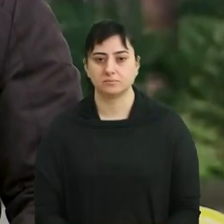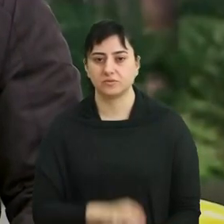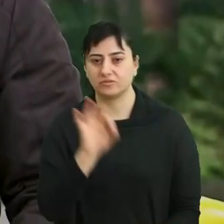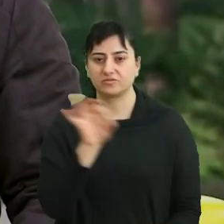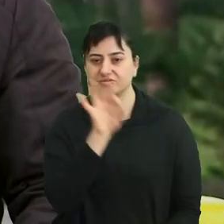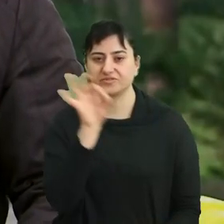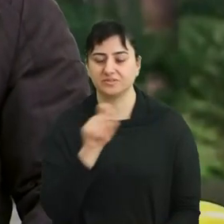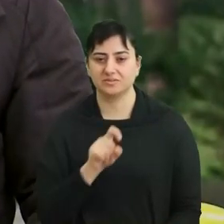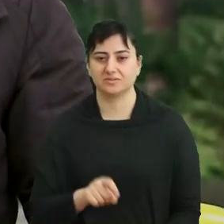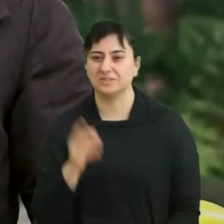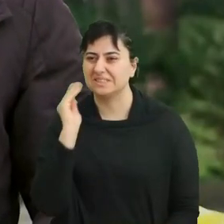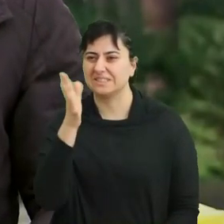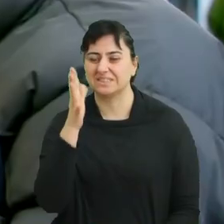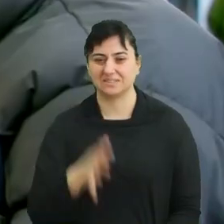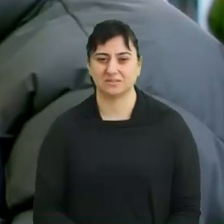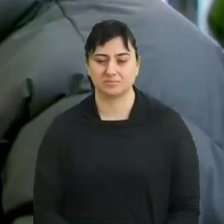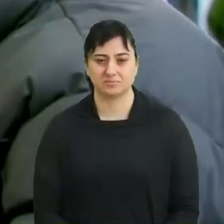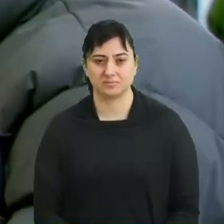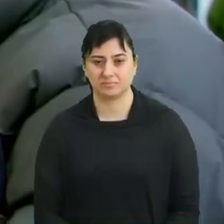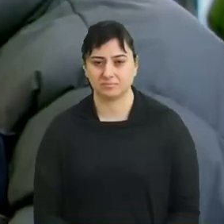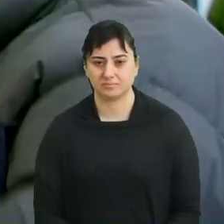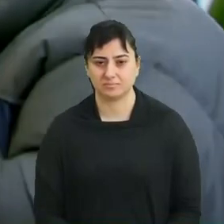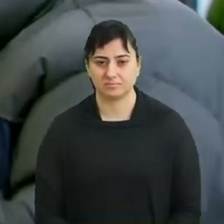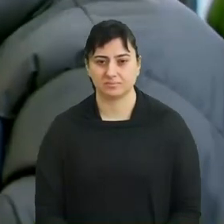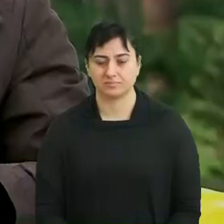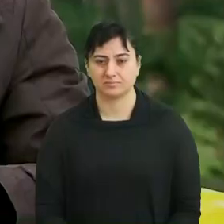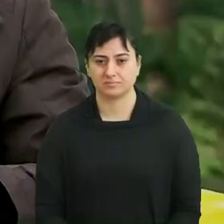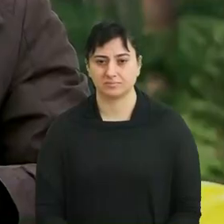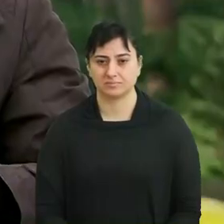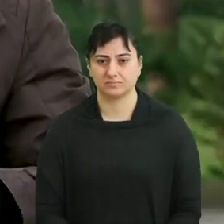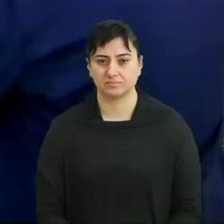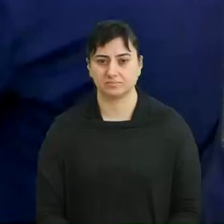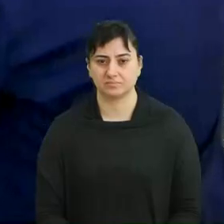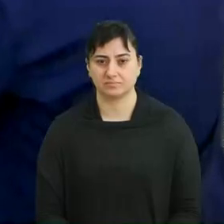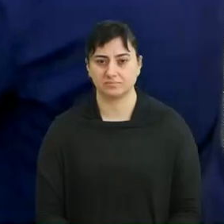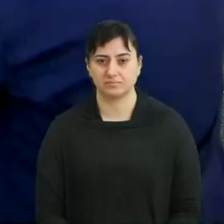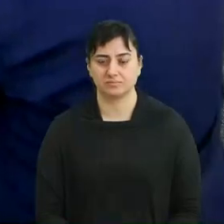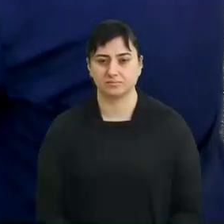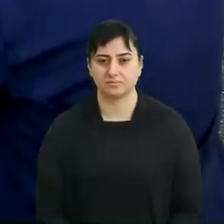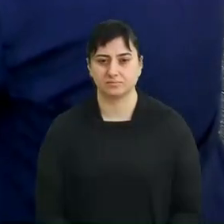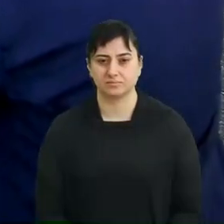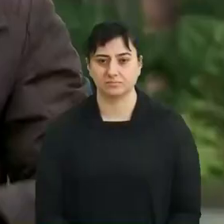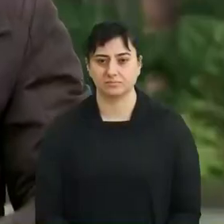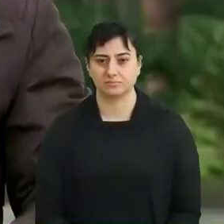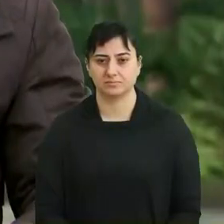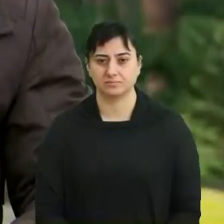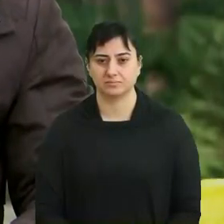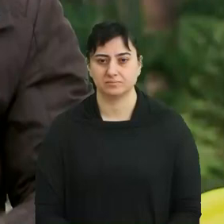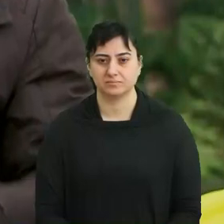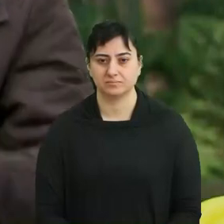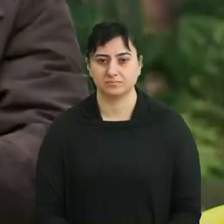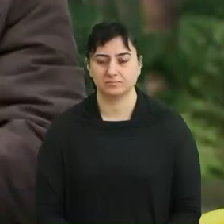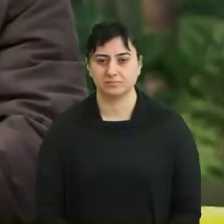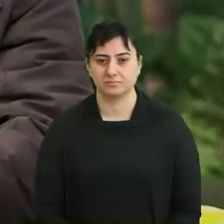olmuş. Sinek nereden çıkmış? Anca efendim binanın aynı anda çekmesi için. Yok. Sinek Sarp'ın omzuna konuverdi. Nurhan bir